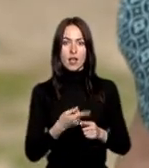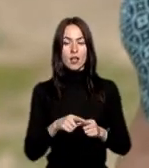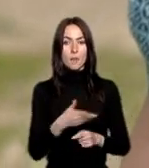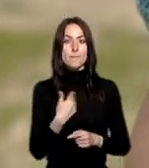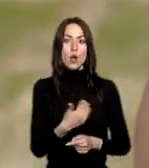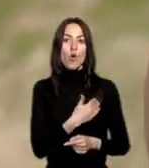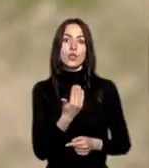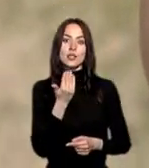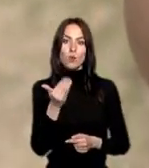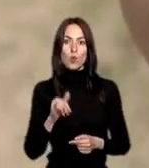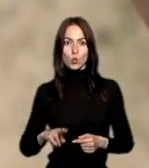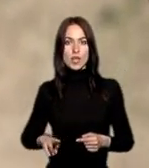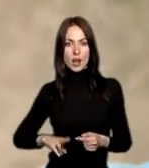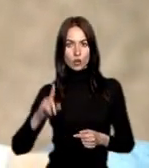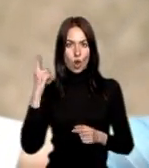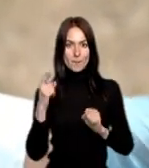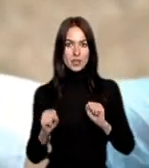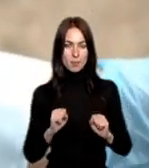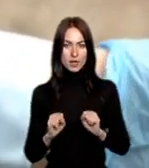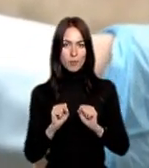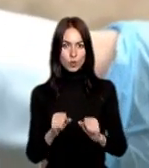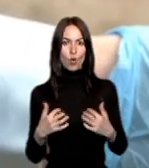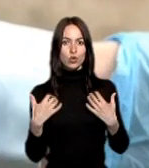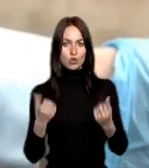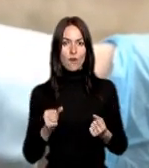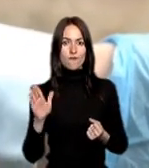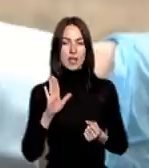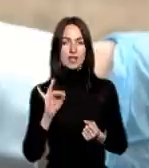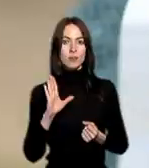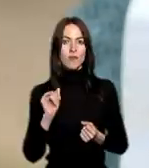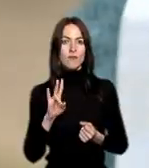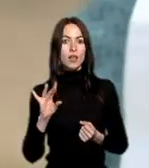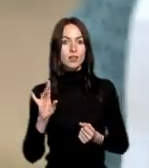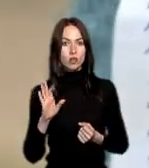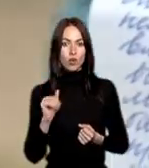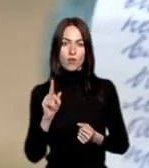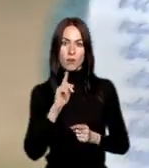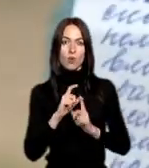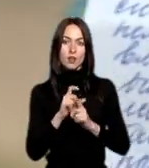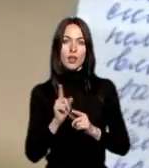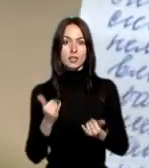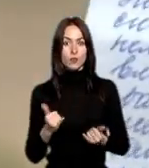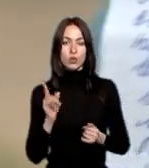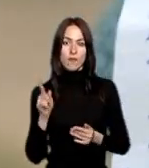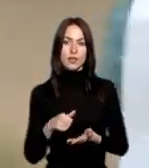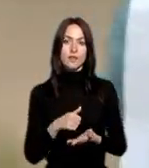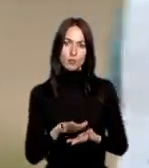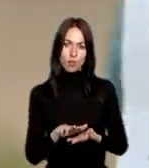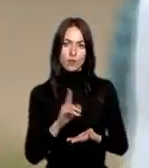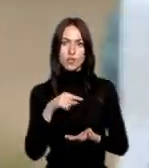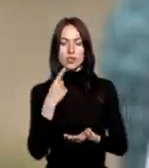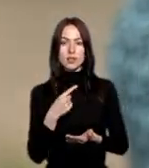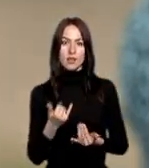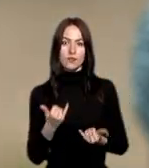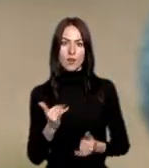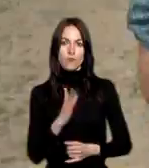хотіли запитати у директора обласного департаменту охорони здоров'я Вадима Іваннікова. Коментувати сьогодні він відмовився. Сказав,